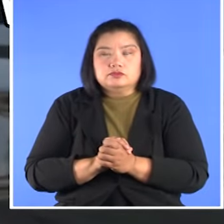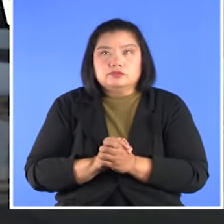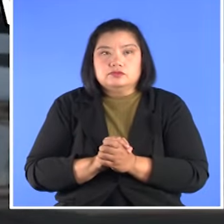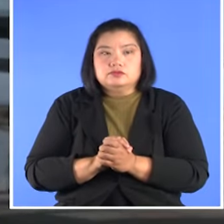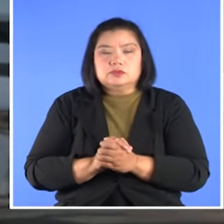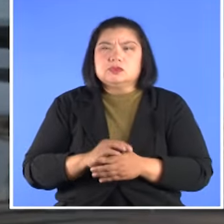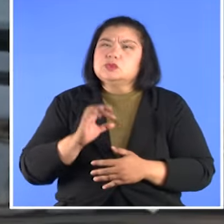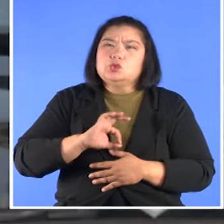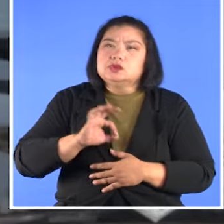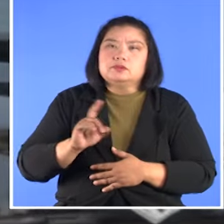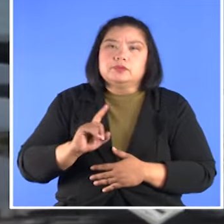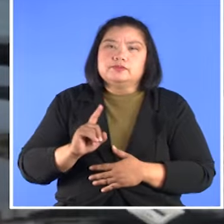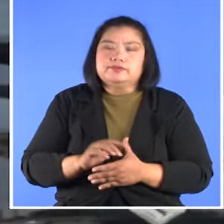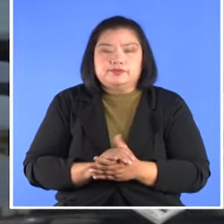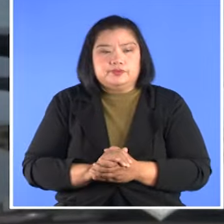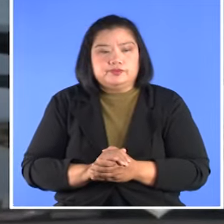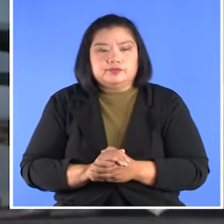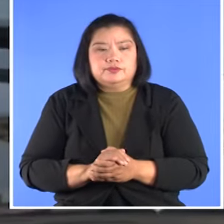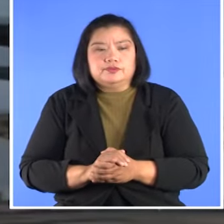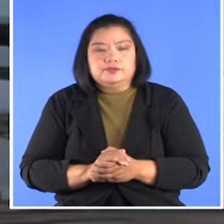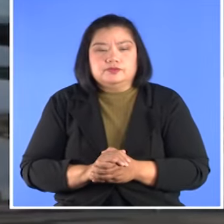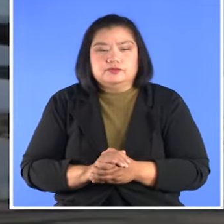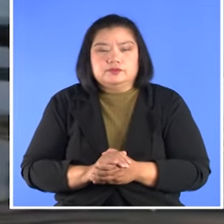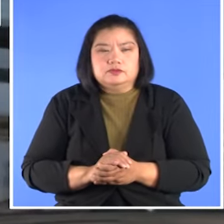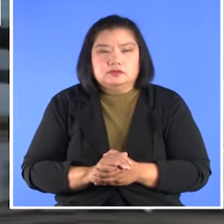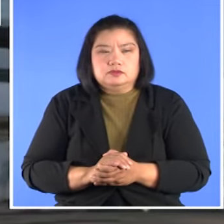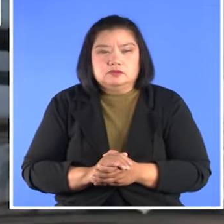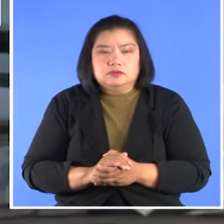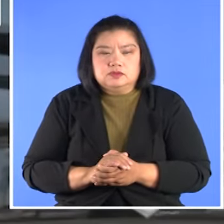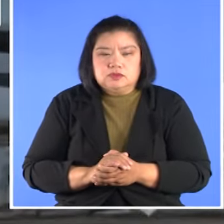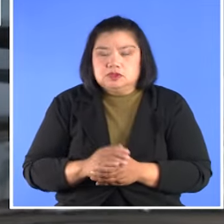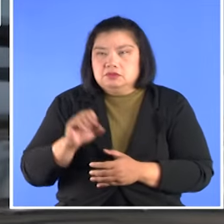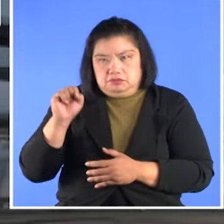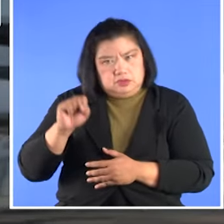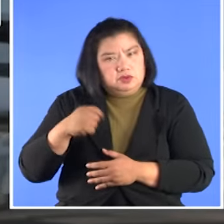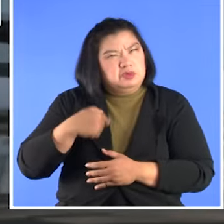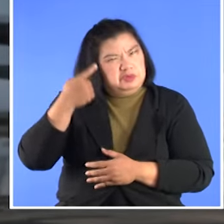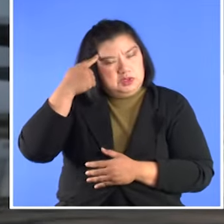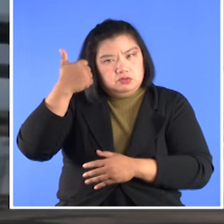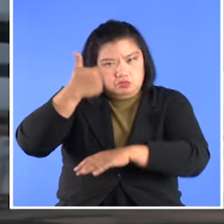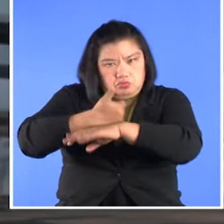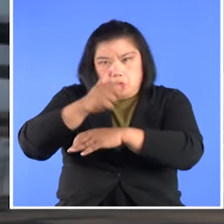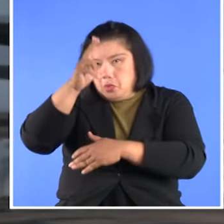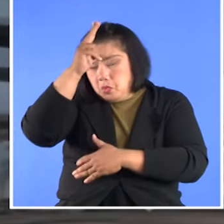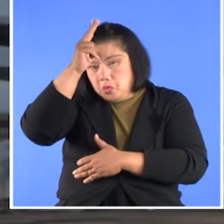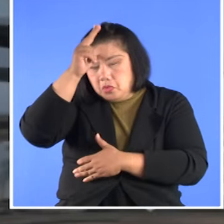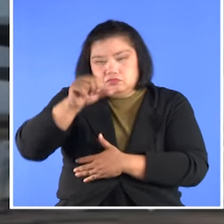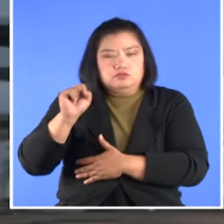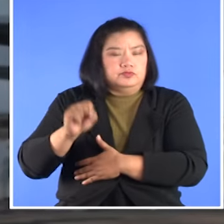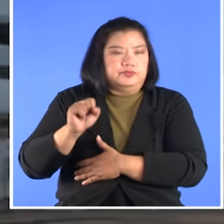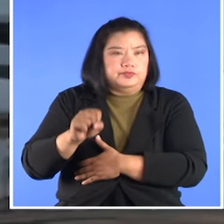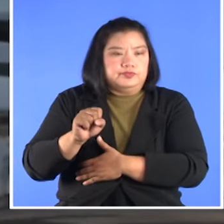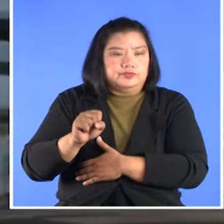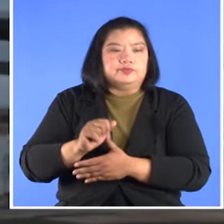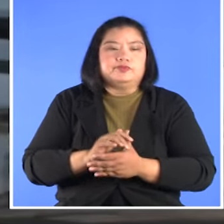รู้สึกเราเป็นยังไงเป็นผู้มีอิทธิพลใช่มั้ยใช่ค่ะมีทุพลในพื้นที่คหนูคิดว่าน่าจะเป็น